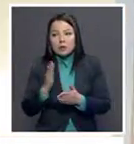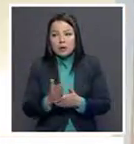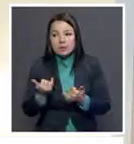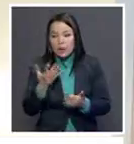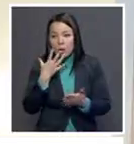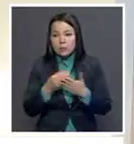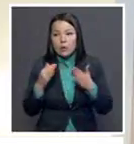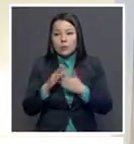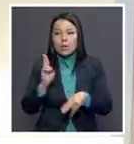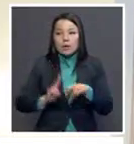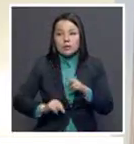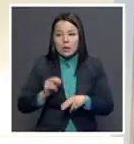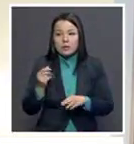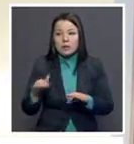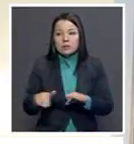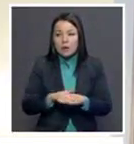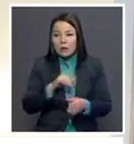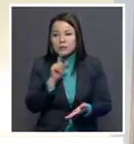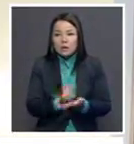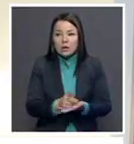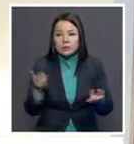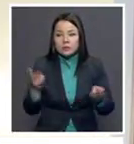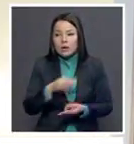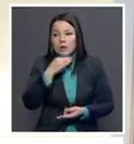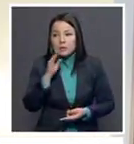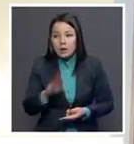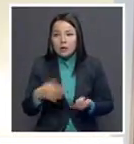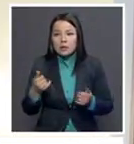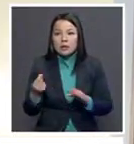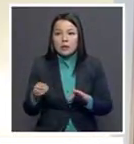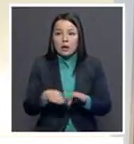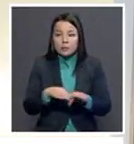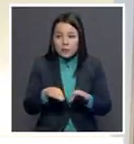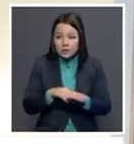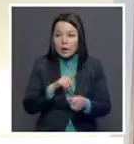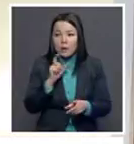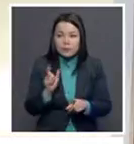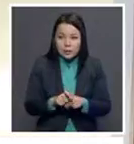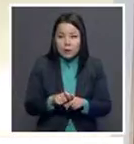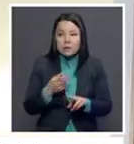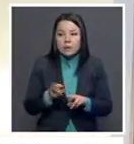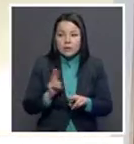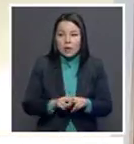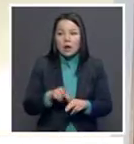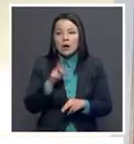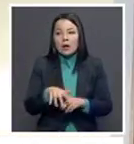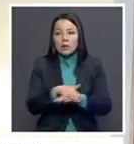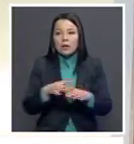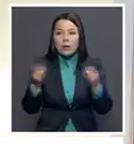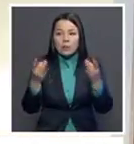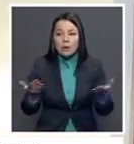қолда соншалықты жиналған қаражат болу керек. Ондай қаражатты қарапайым ауыл